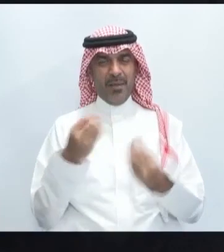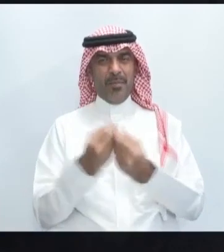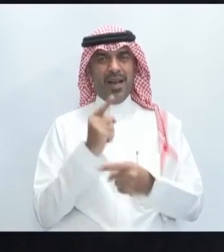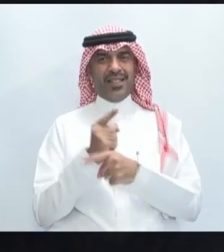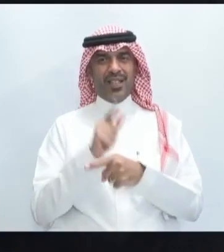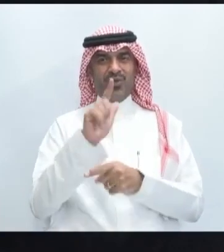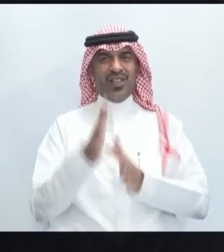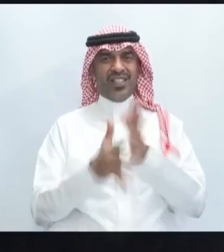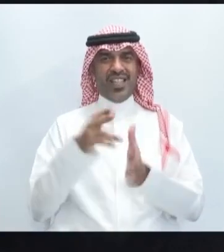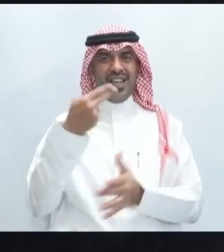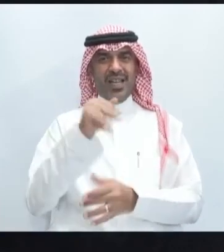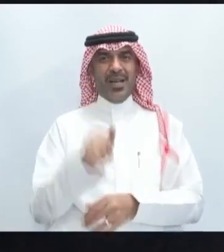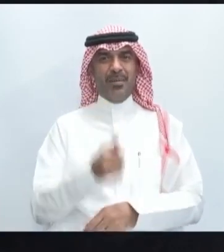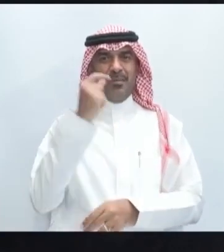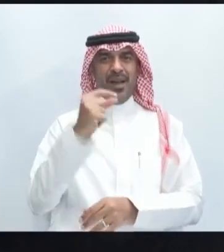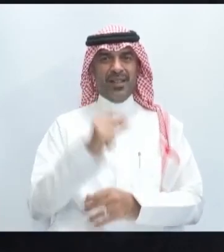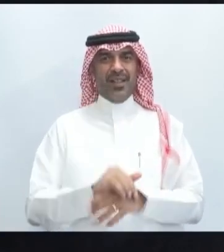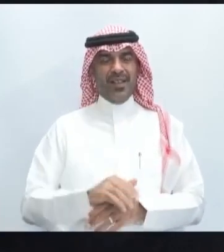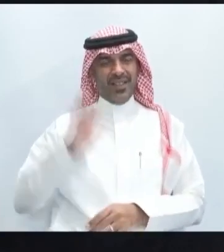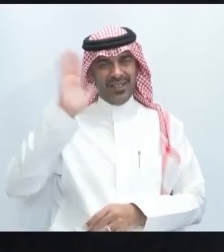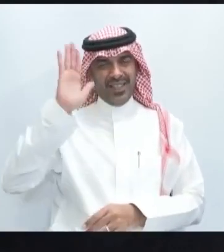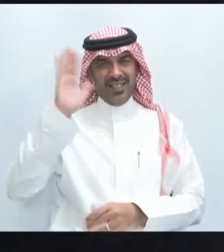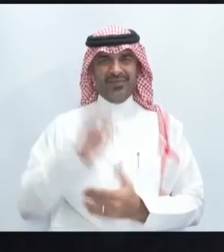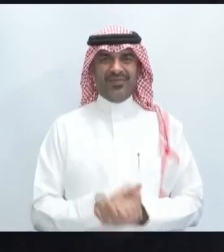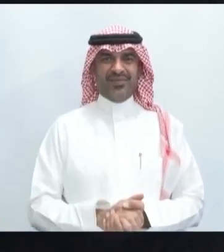وزميلي في لغه الاشاره الاستاذ عماد الذويب في امان الله